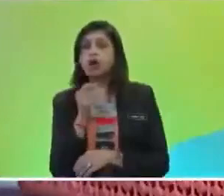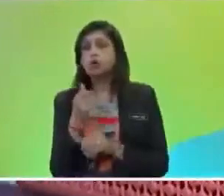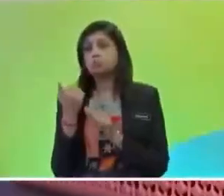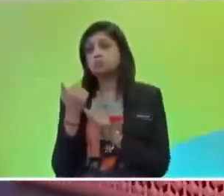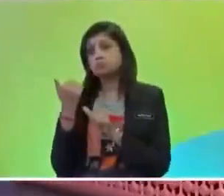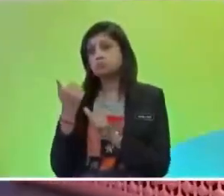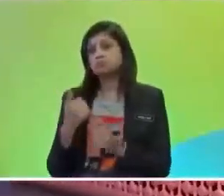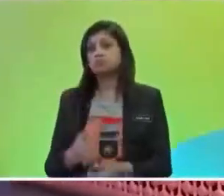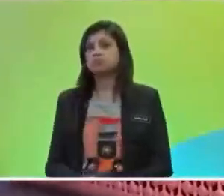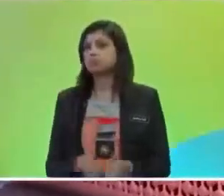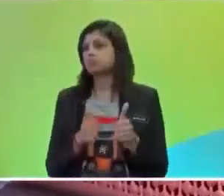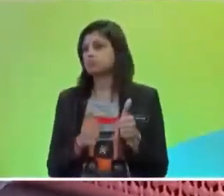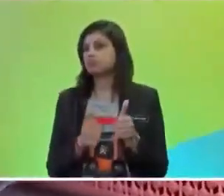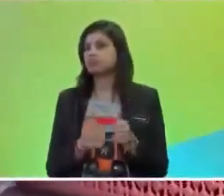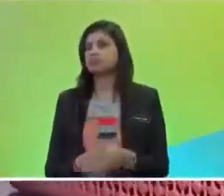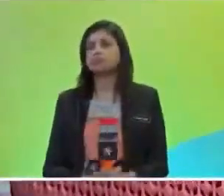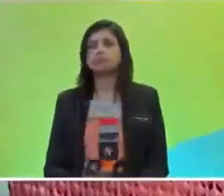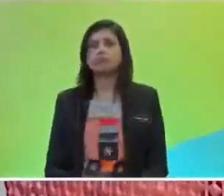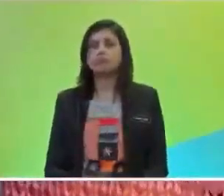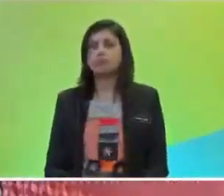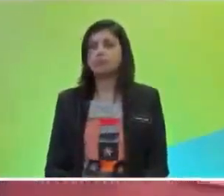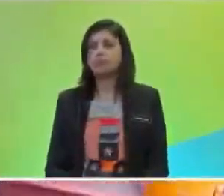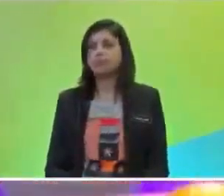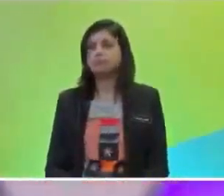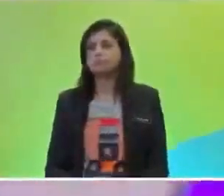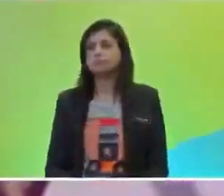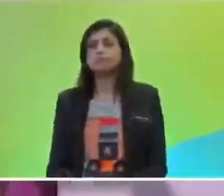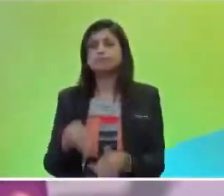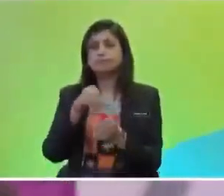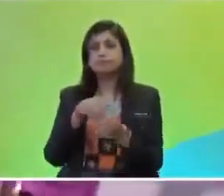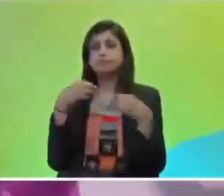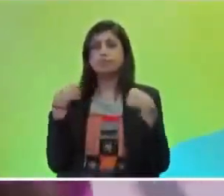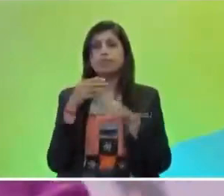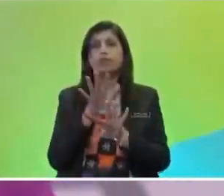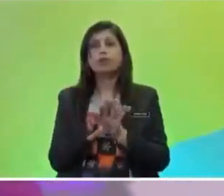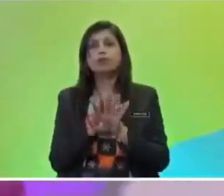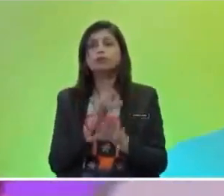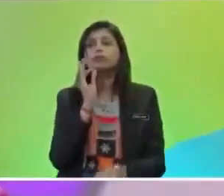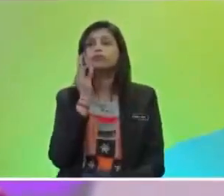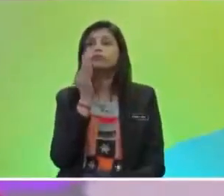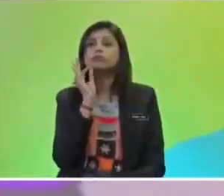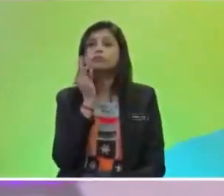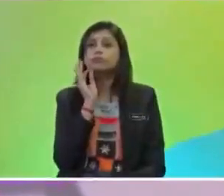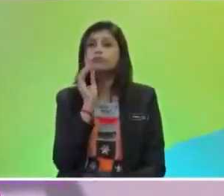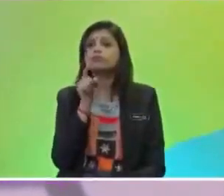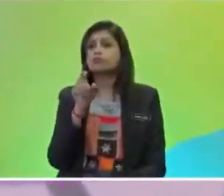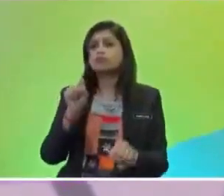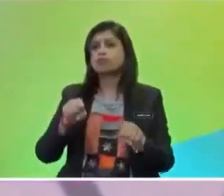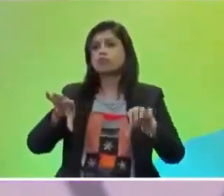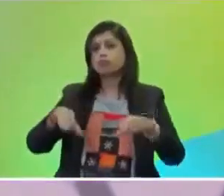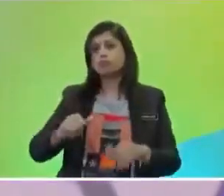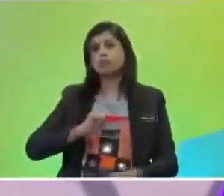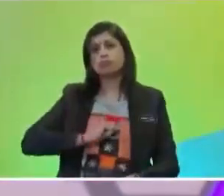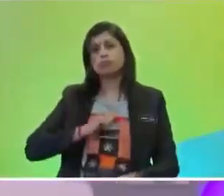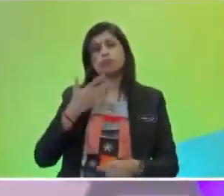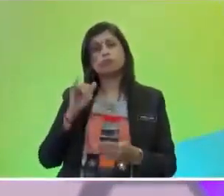ni, letak je buah-buahan, sediakan satu bakul sebegini dan dengan plastik balut sahaja dan sediakan satu nota